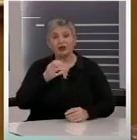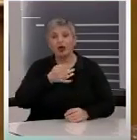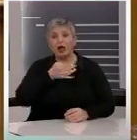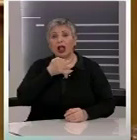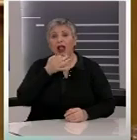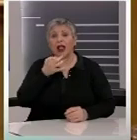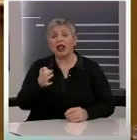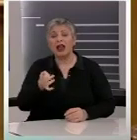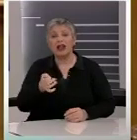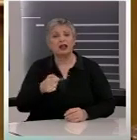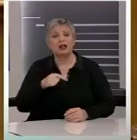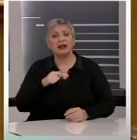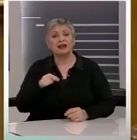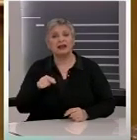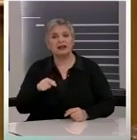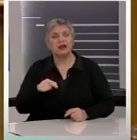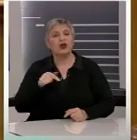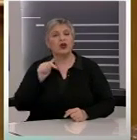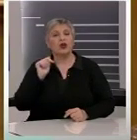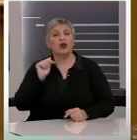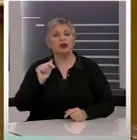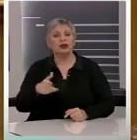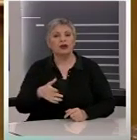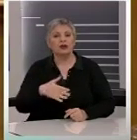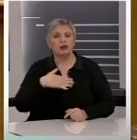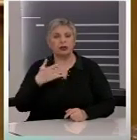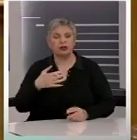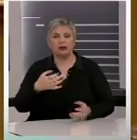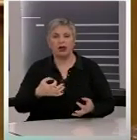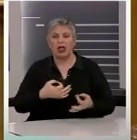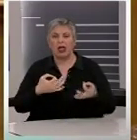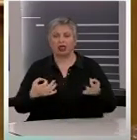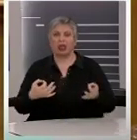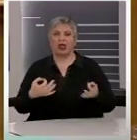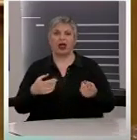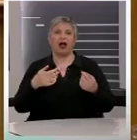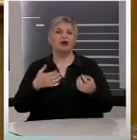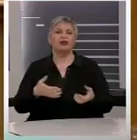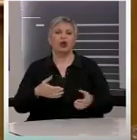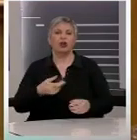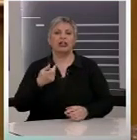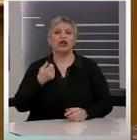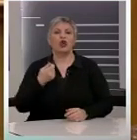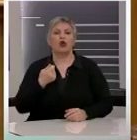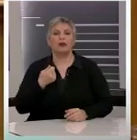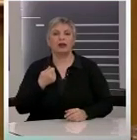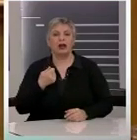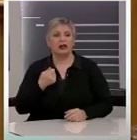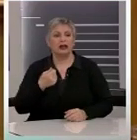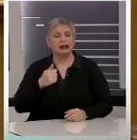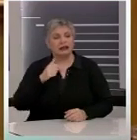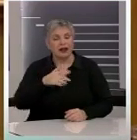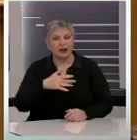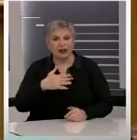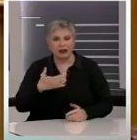ο κύριος Στόκτεν, ότι έχει voodoo economics, ο Μπούς. Ο Μπούς είπε για τον οικονομολόγο,